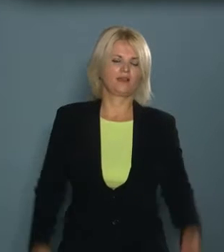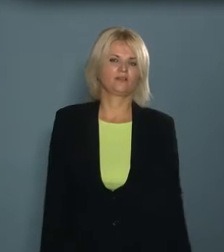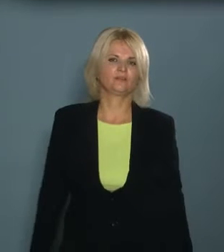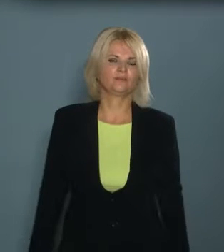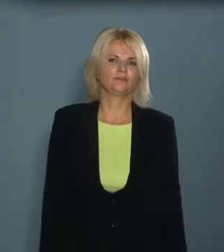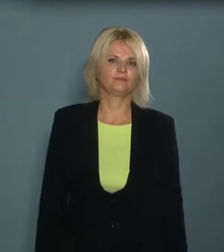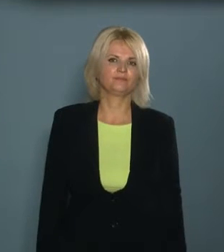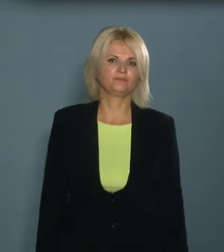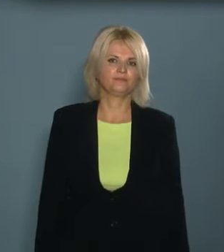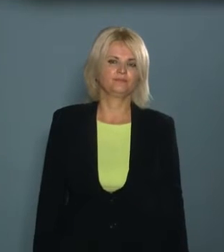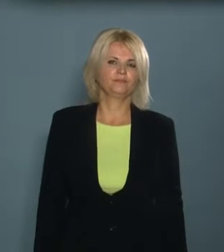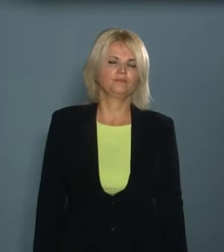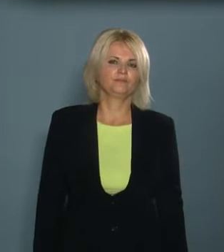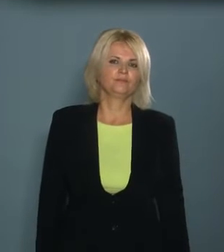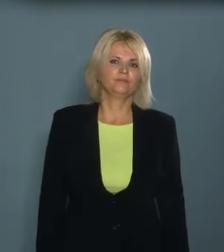a szolgáltatásával.